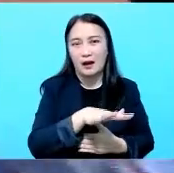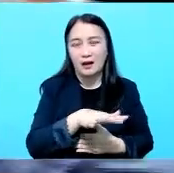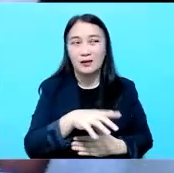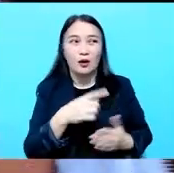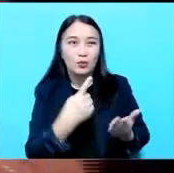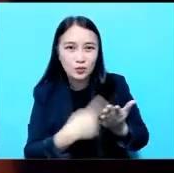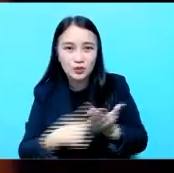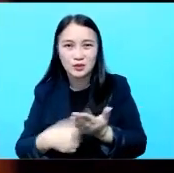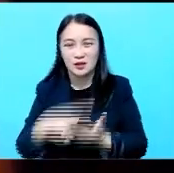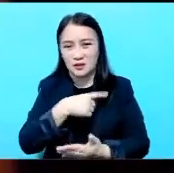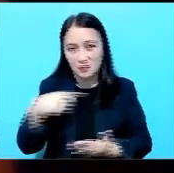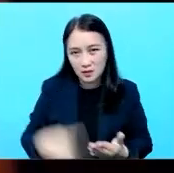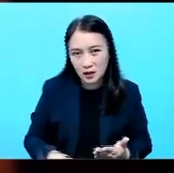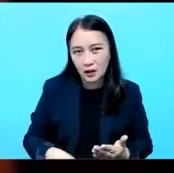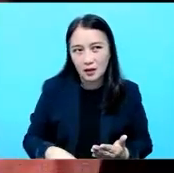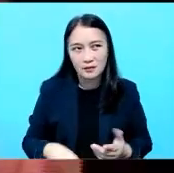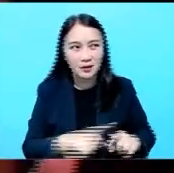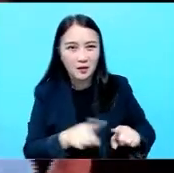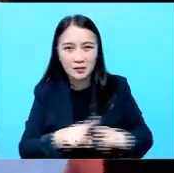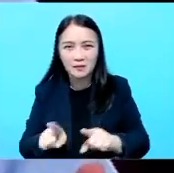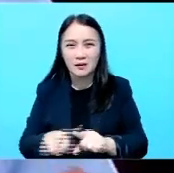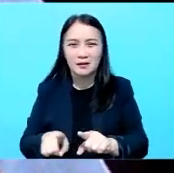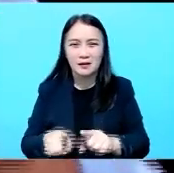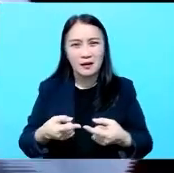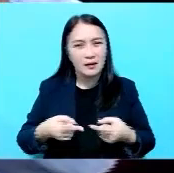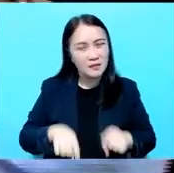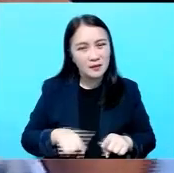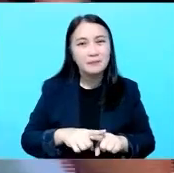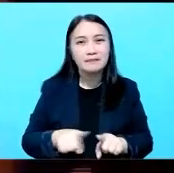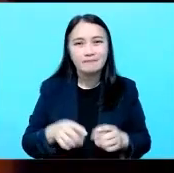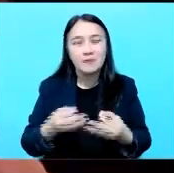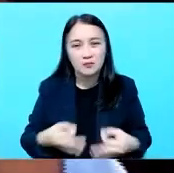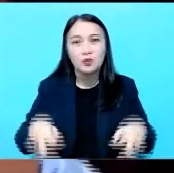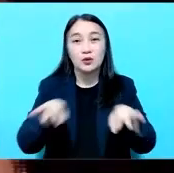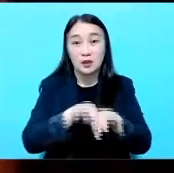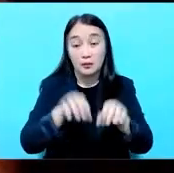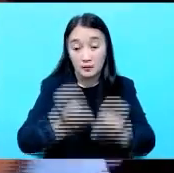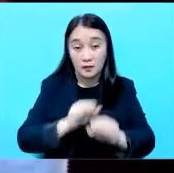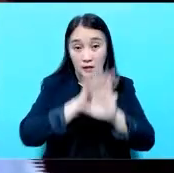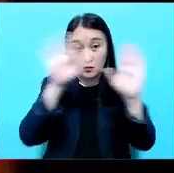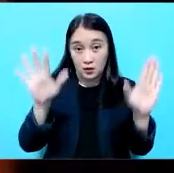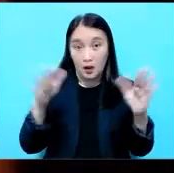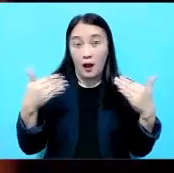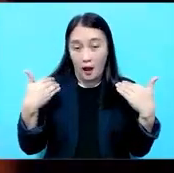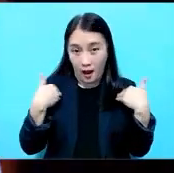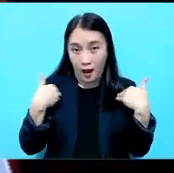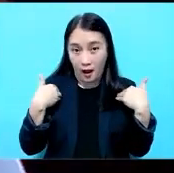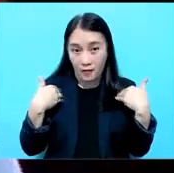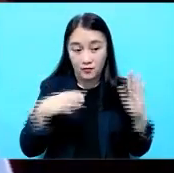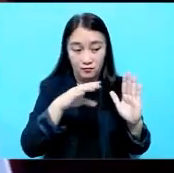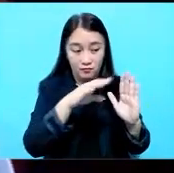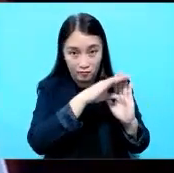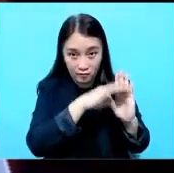dumadaan, iba-ibang nangyayari. Kaya napaka-importante na maliwanag na may code of conduct, ganito yung gagawin natin. This